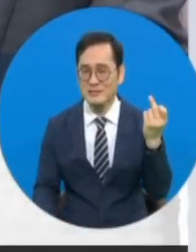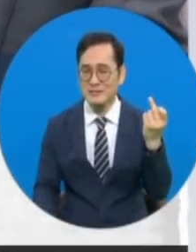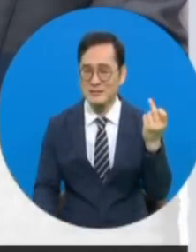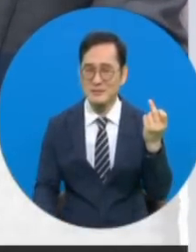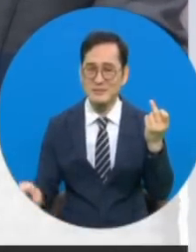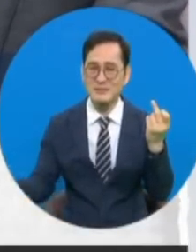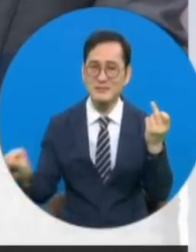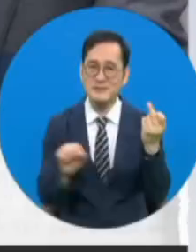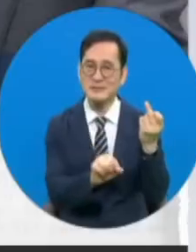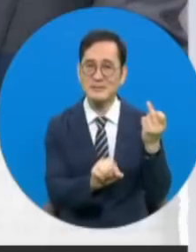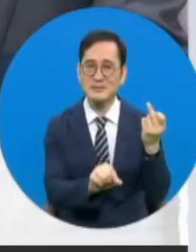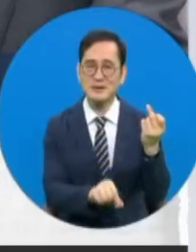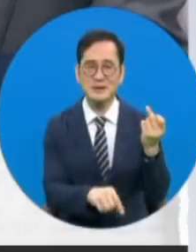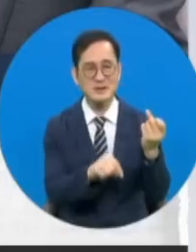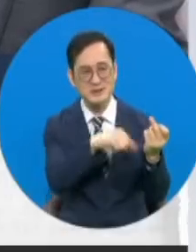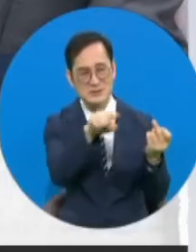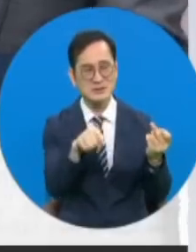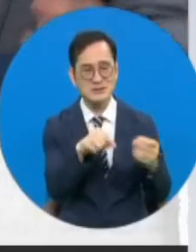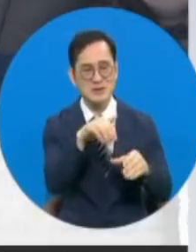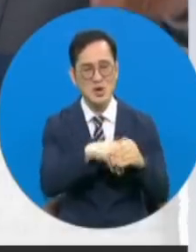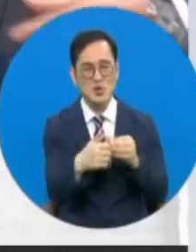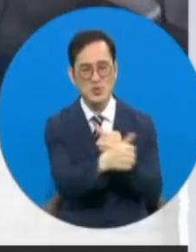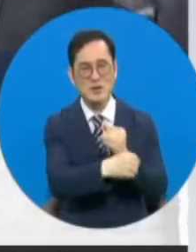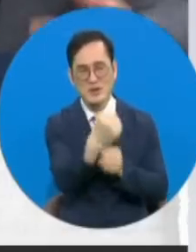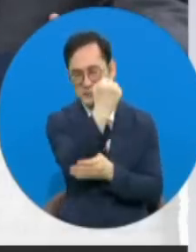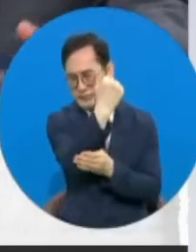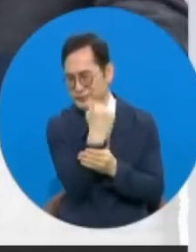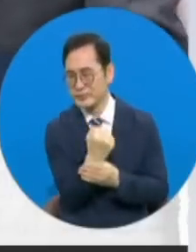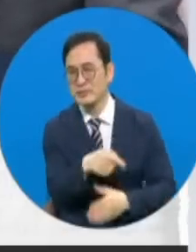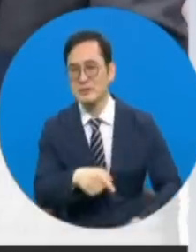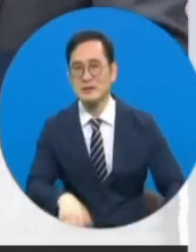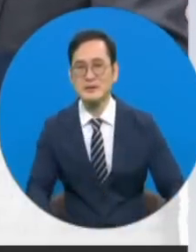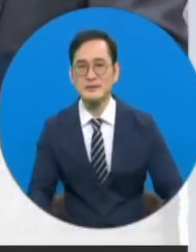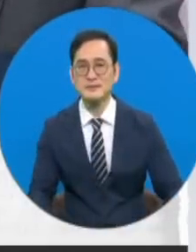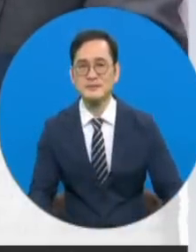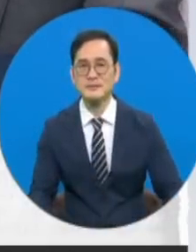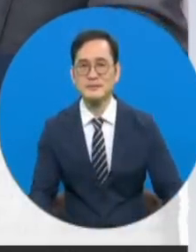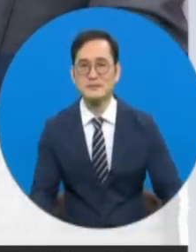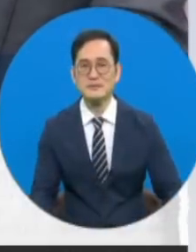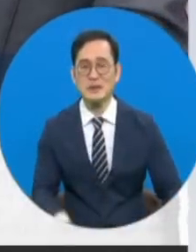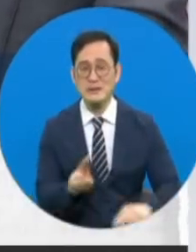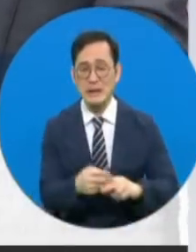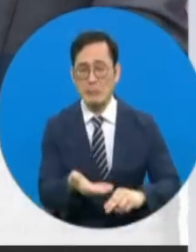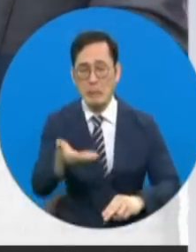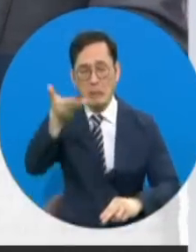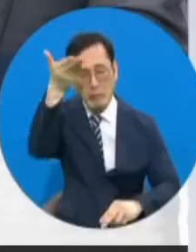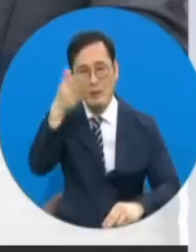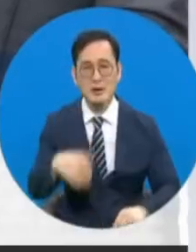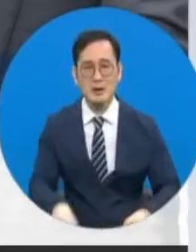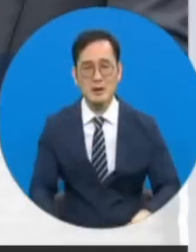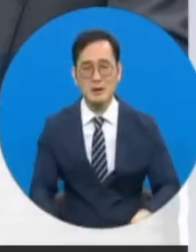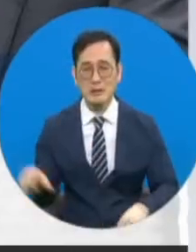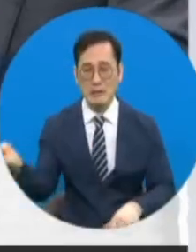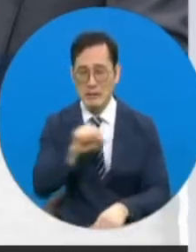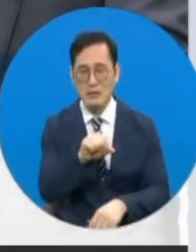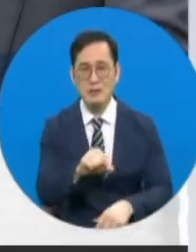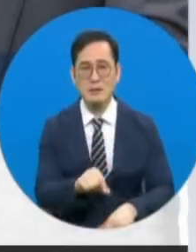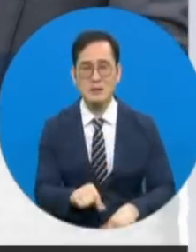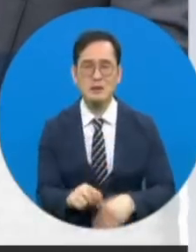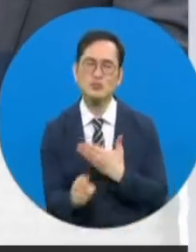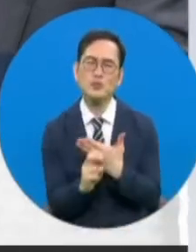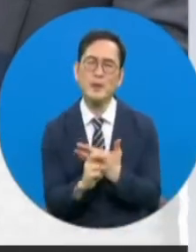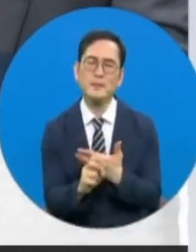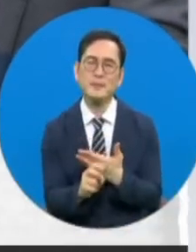한번 저렇게 빠른 승진 또 불법 채용 채용 의욕이 있는 것이 그냥 넘어가면